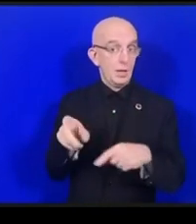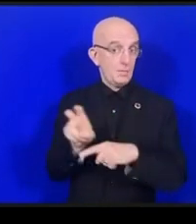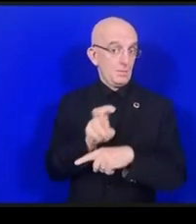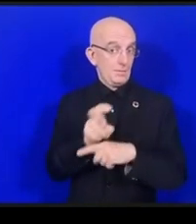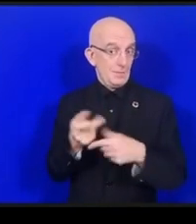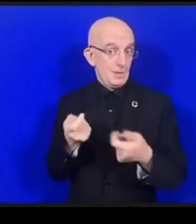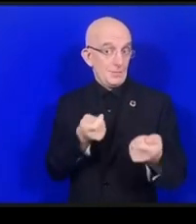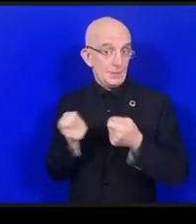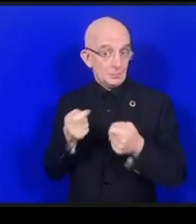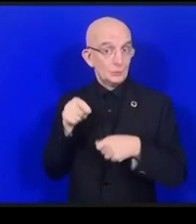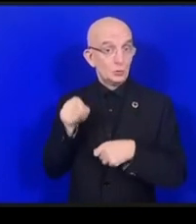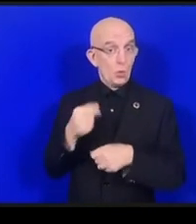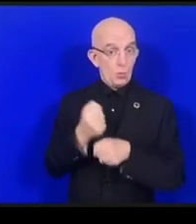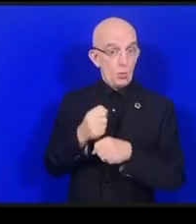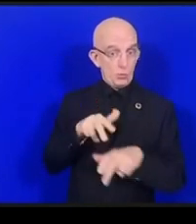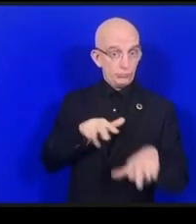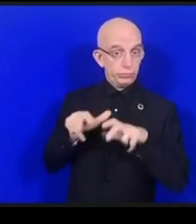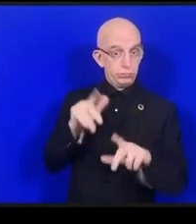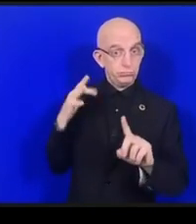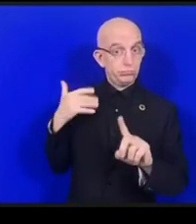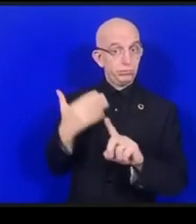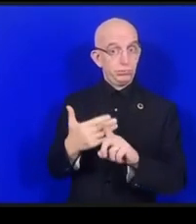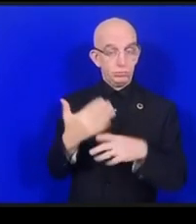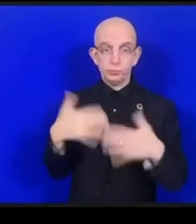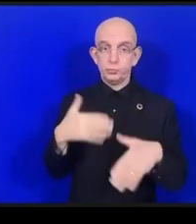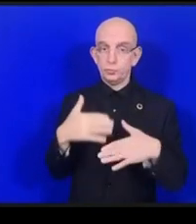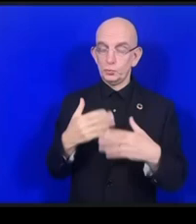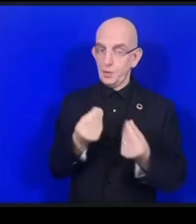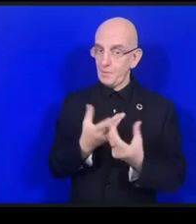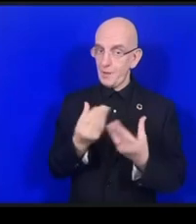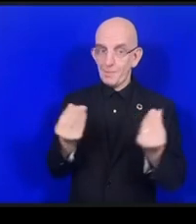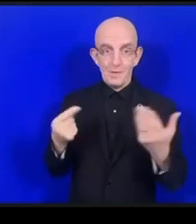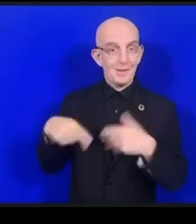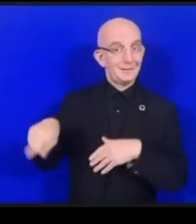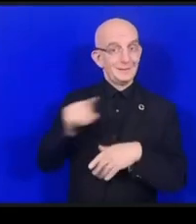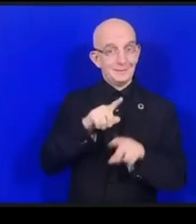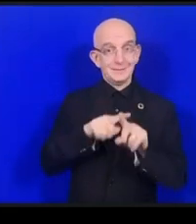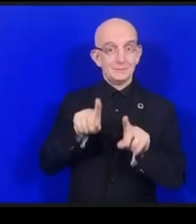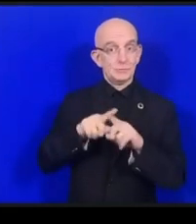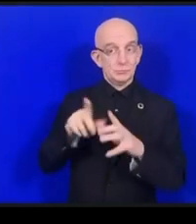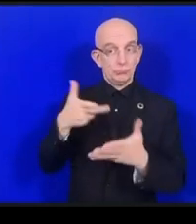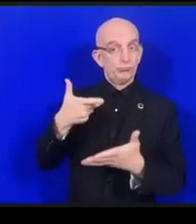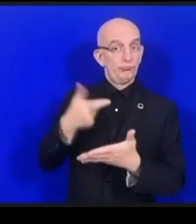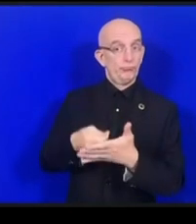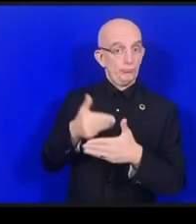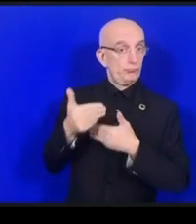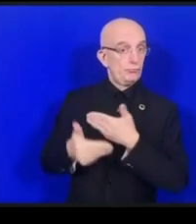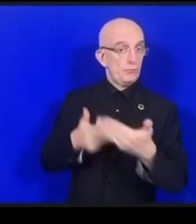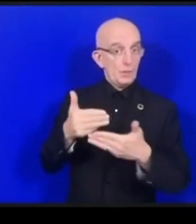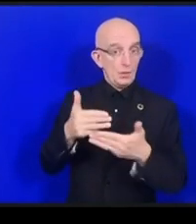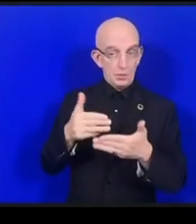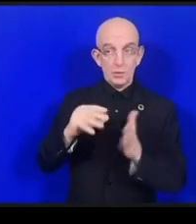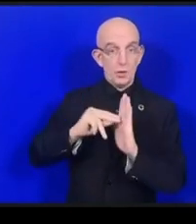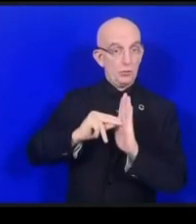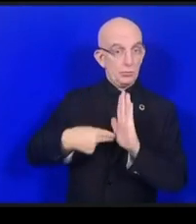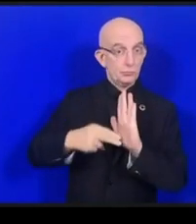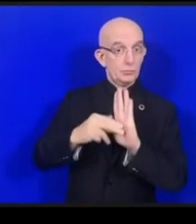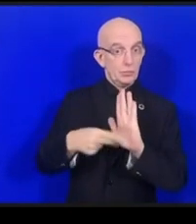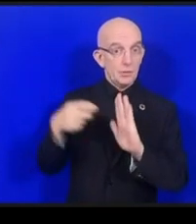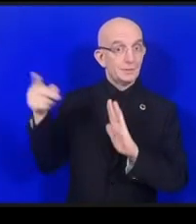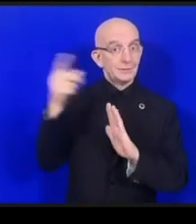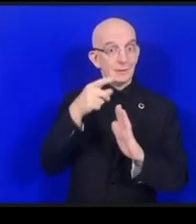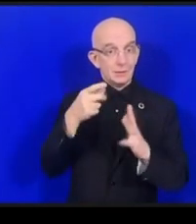и цепочек поставок управлени цепочками поставок мы зачастую видим что контракты